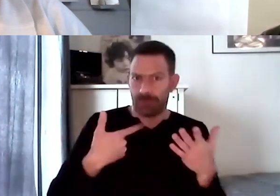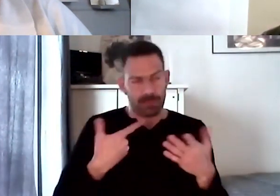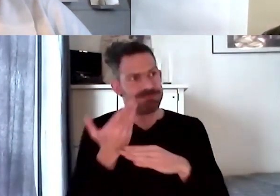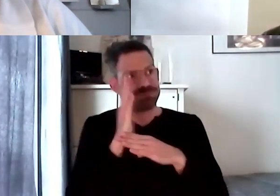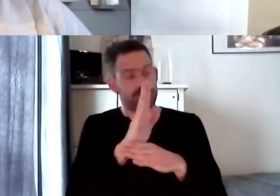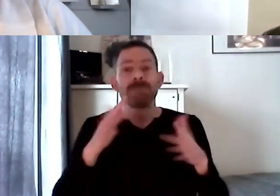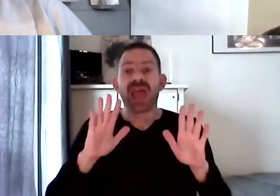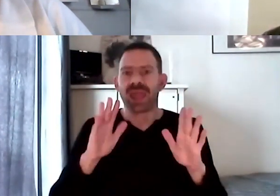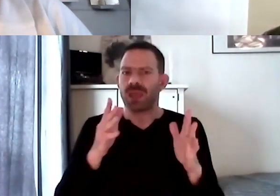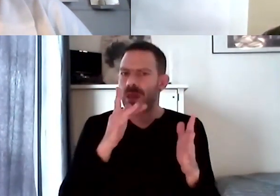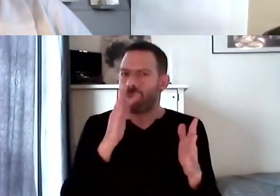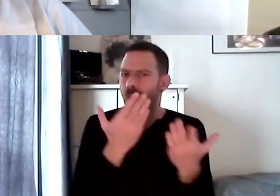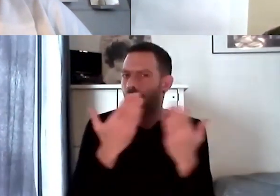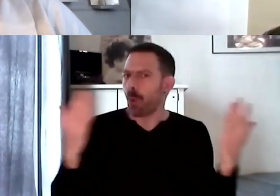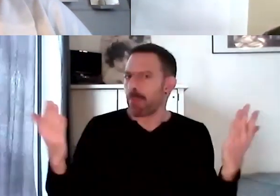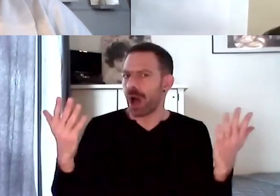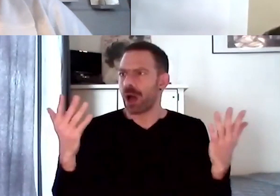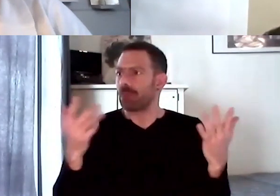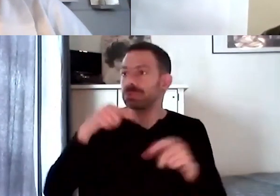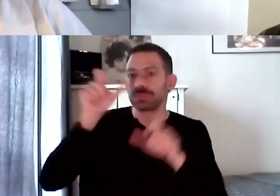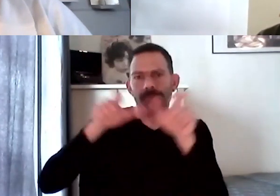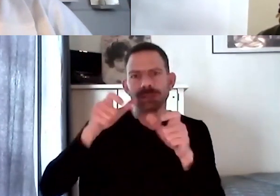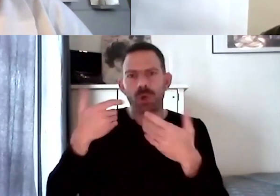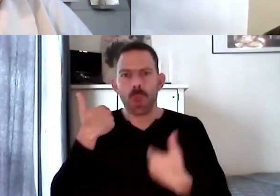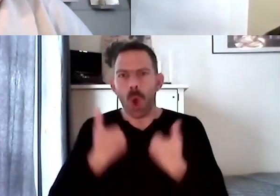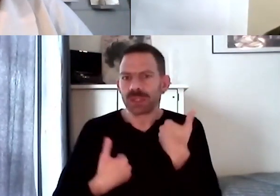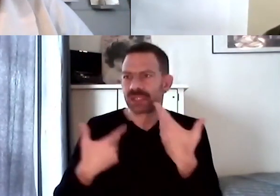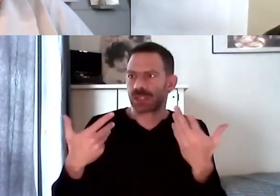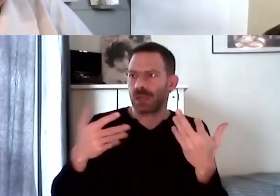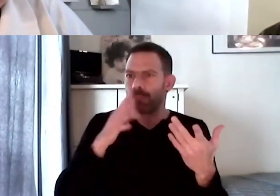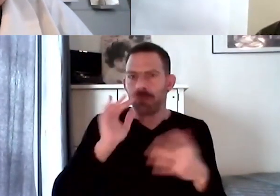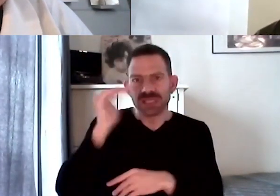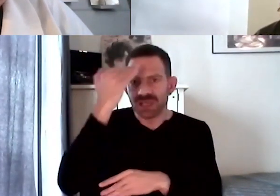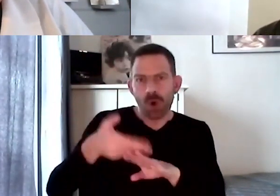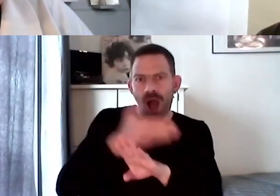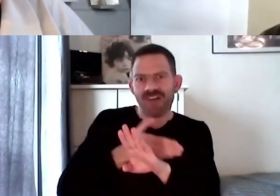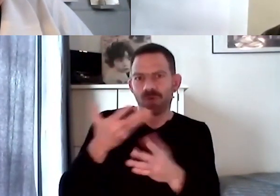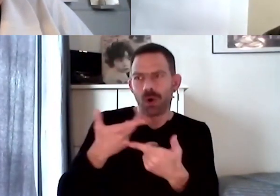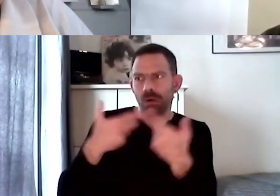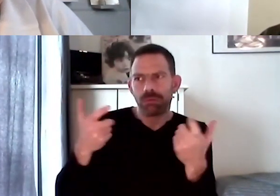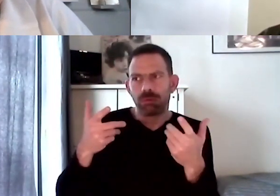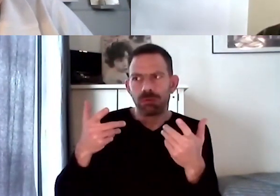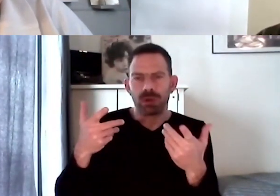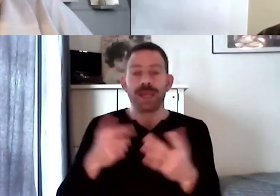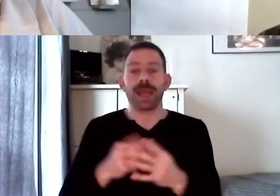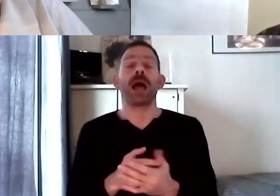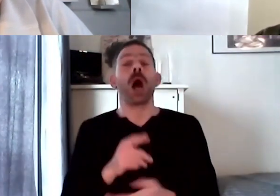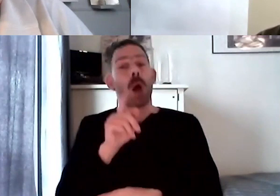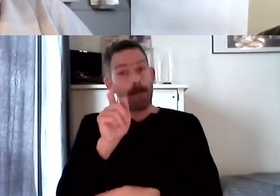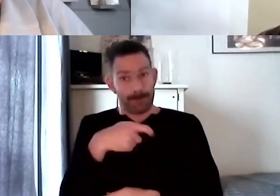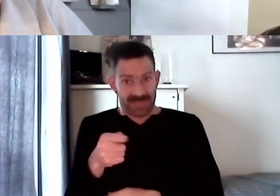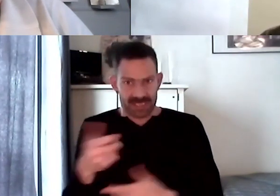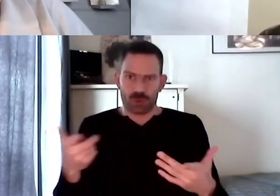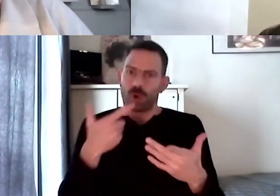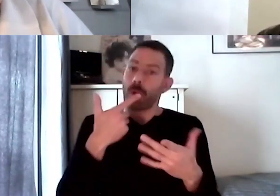vivent les personnes globalement présentant un handicap ou pas. » Évidemment, il est hors de question de séparer les